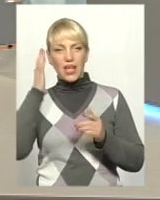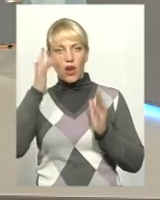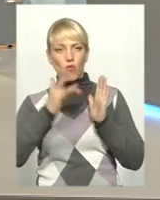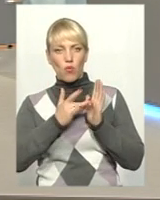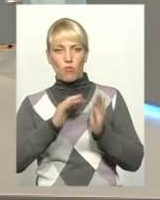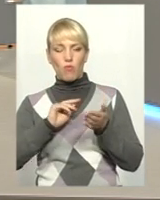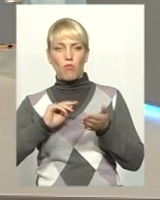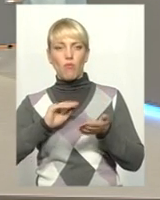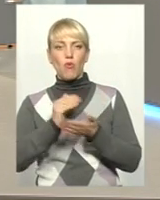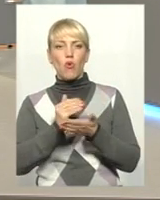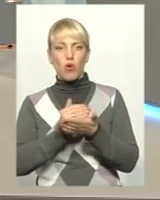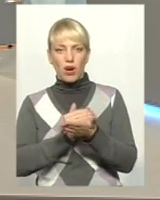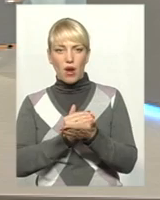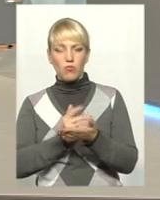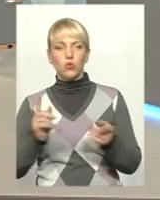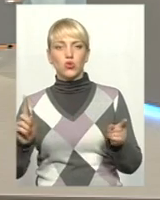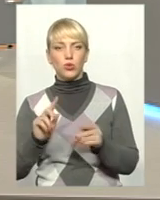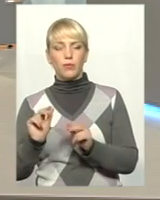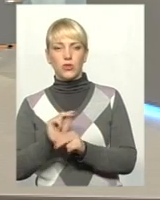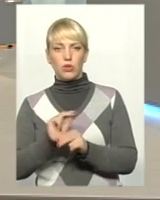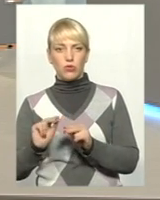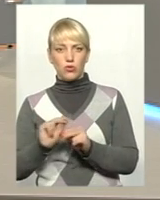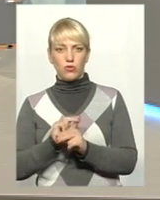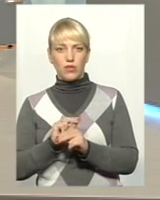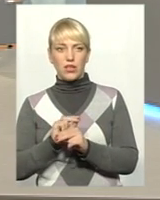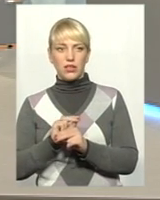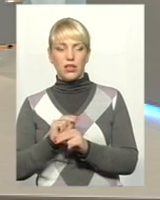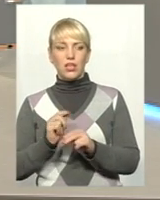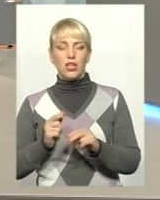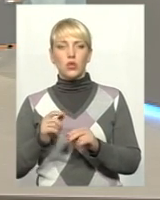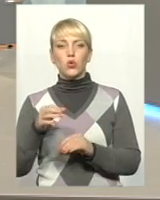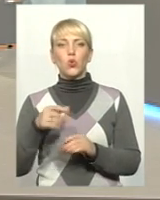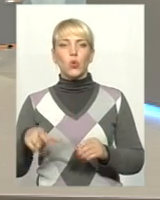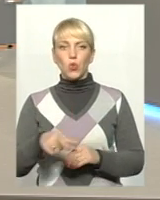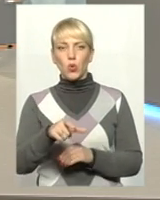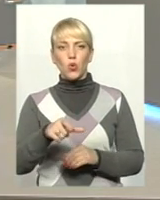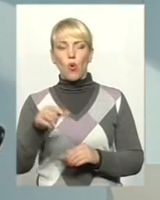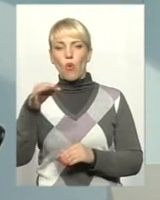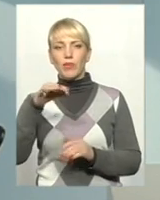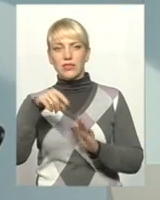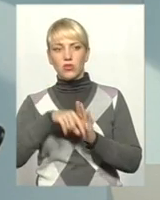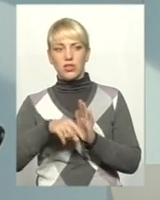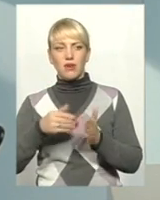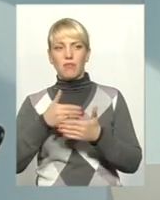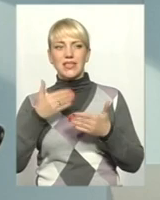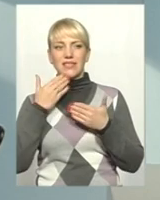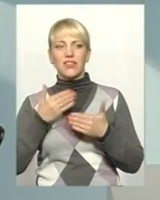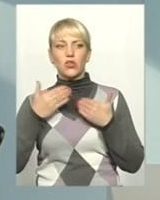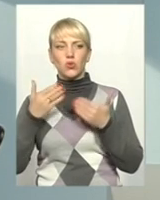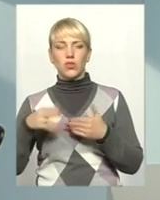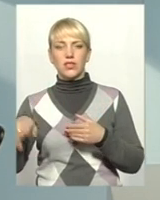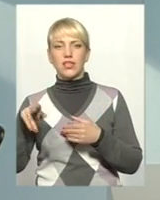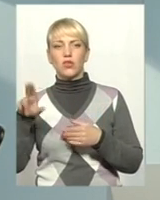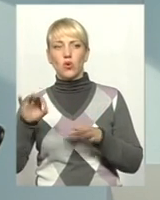програму для того, щоб відремонтувати дороги обласного значення? Ми звернулися до